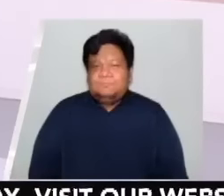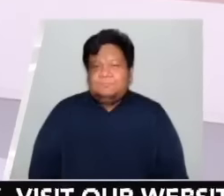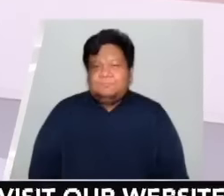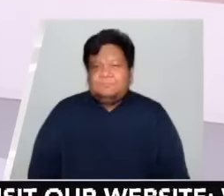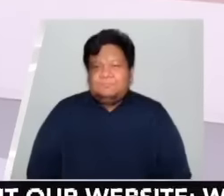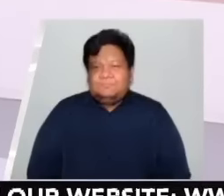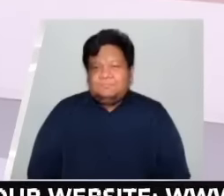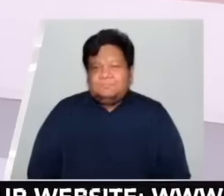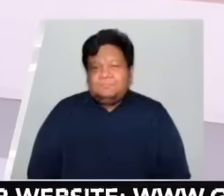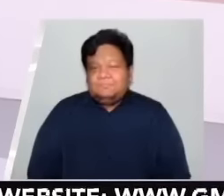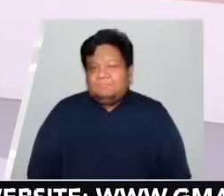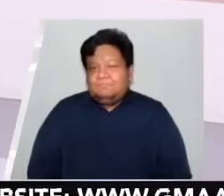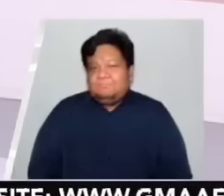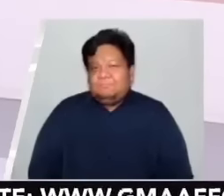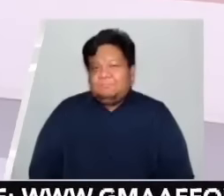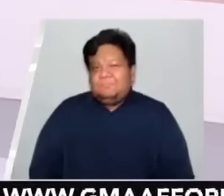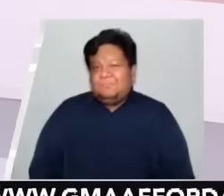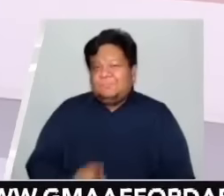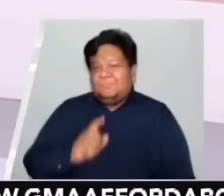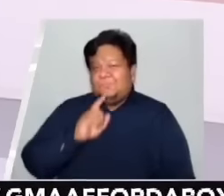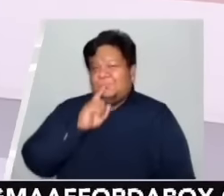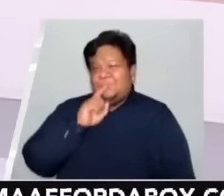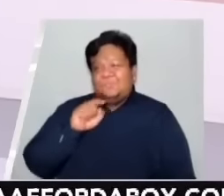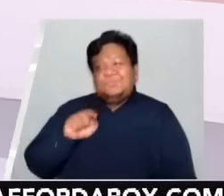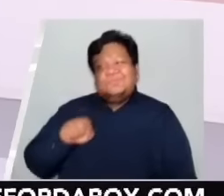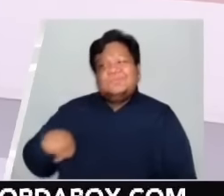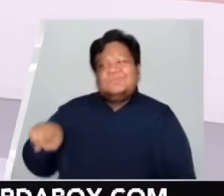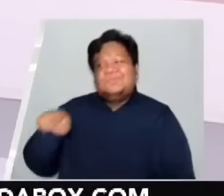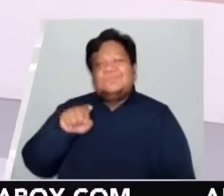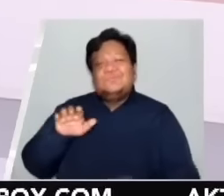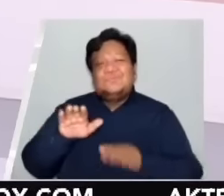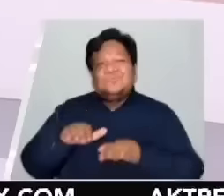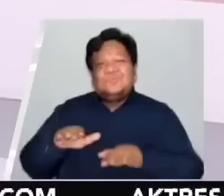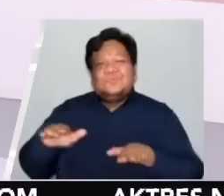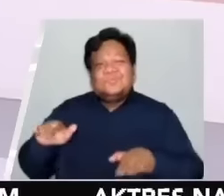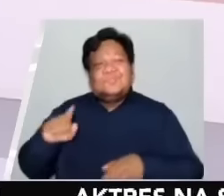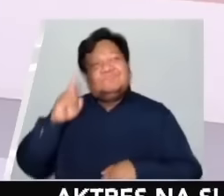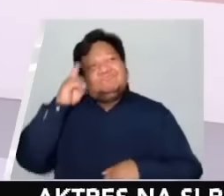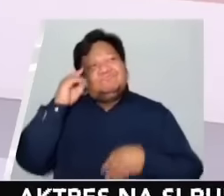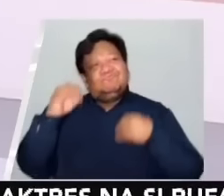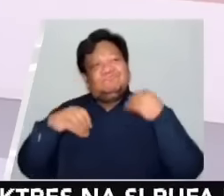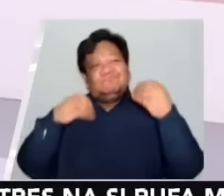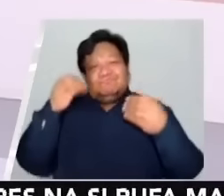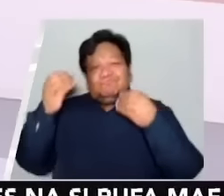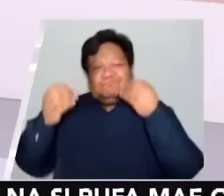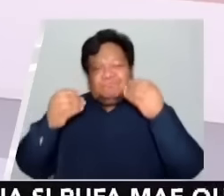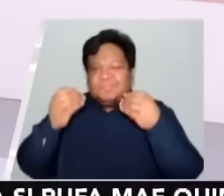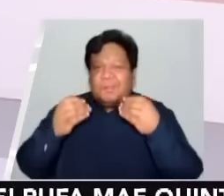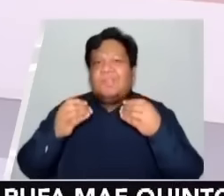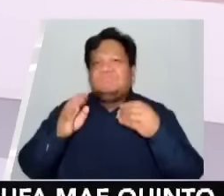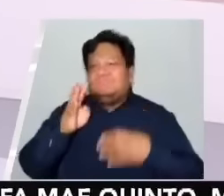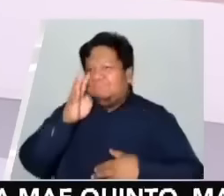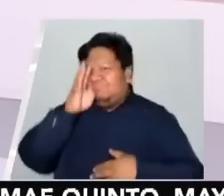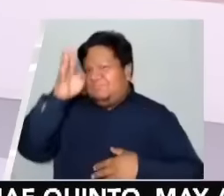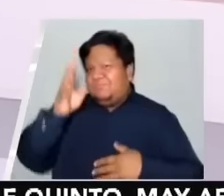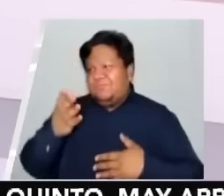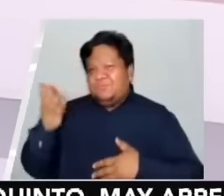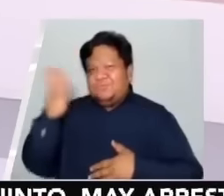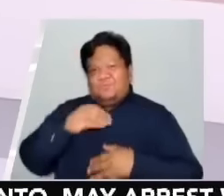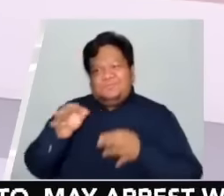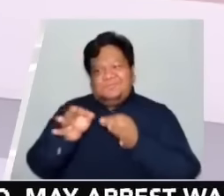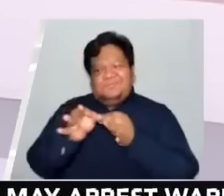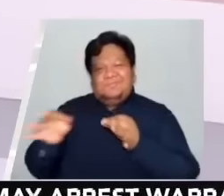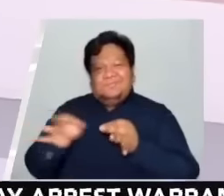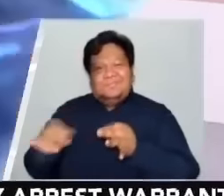Ang likas na pagka-inosente ng mga bata nagbunga ng kakaibang mga kasabihan sa kanilang quiz sa eskwela. Husuan na yan sa report ni